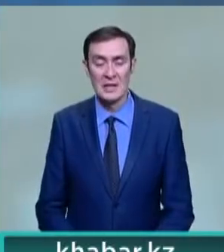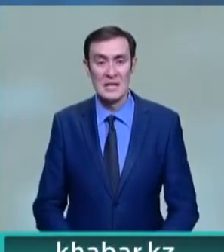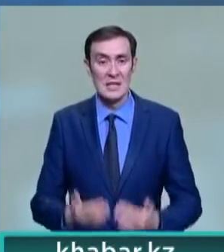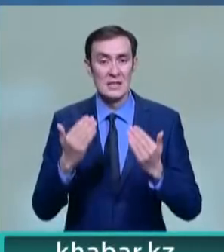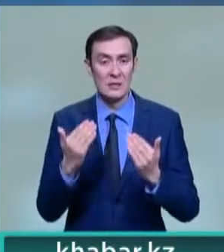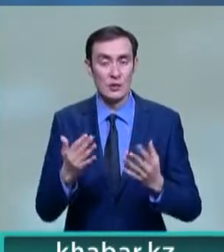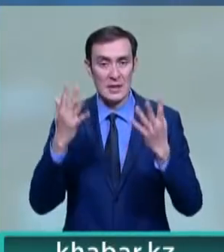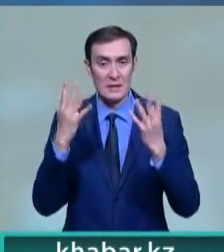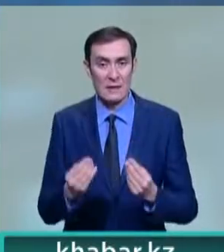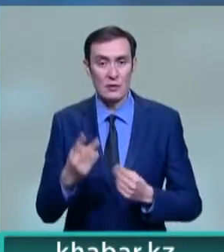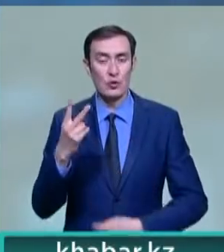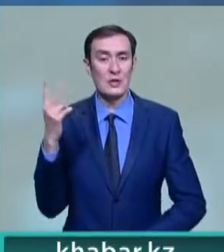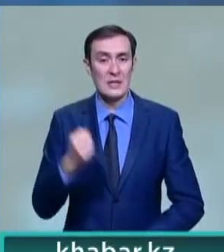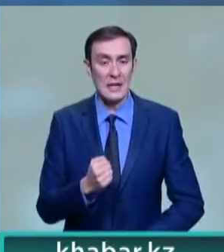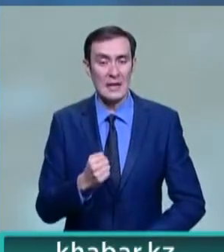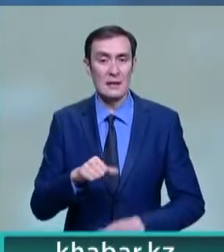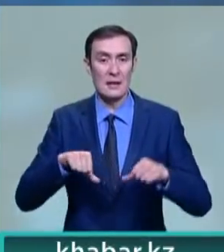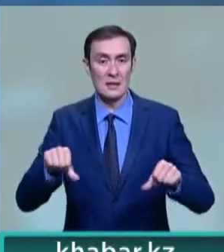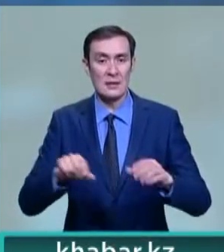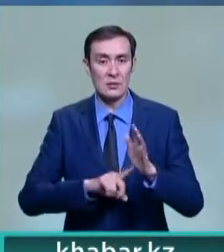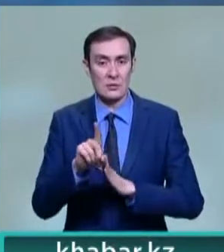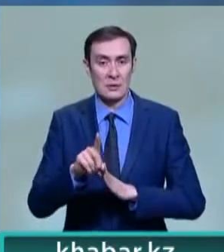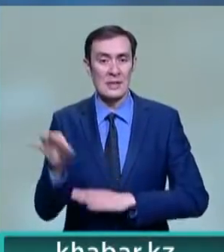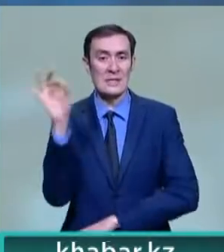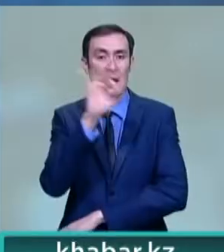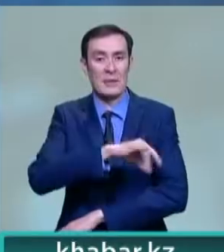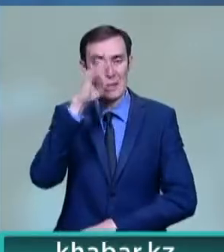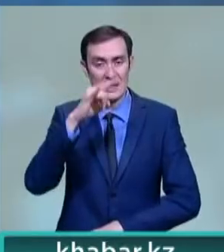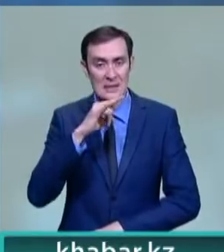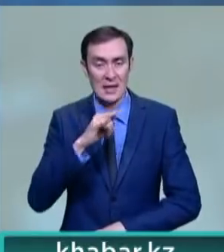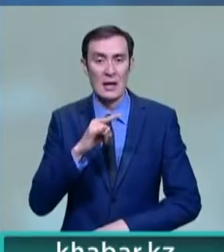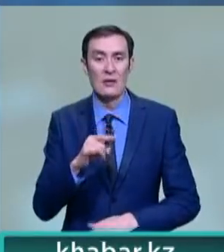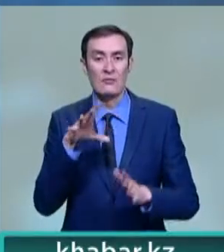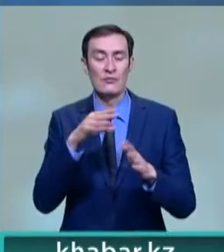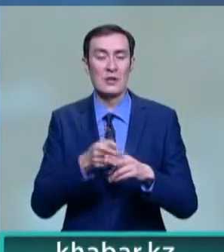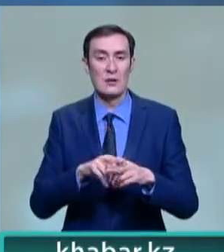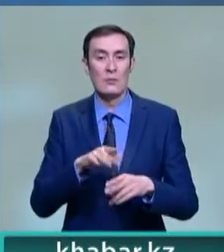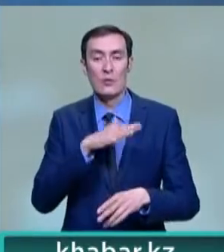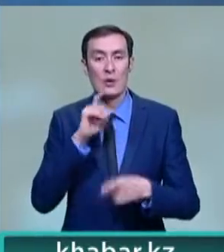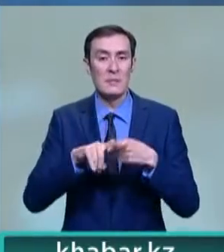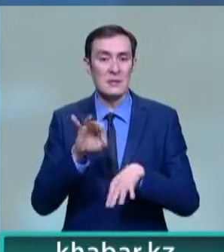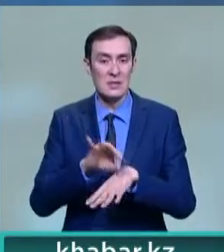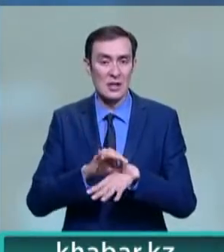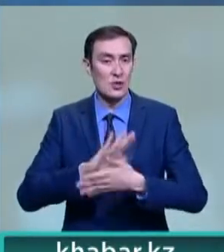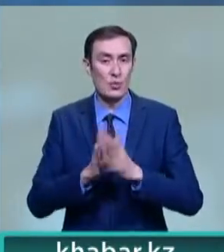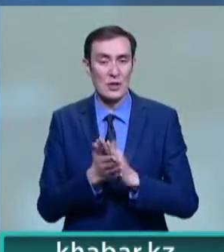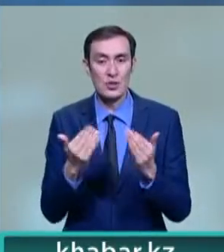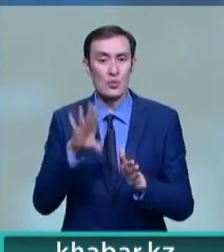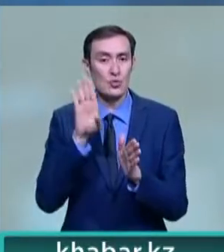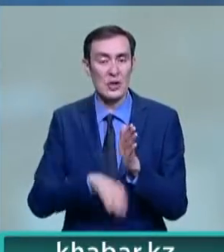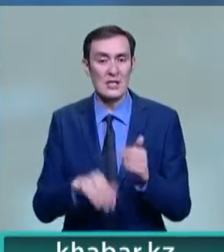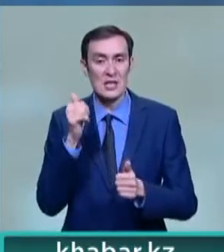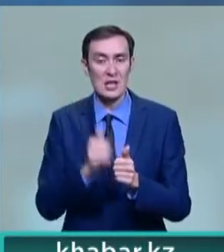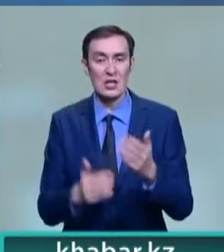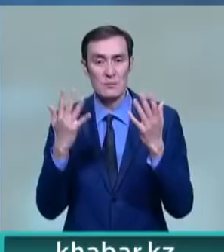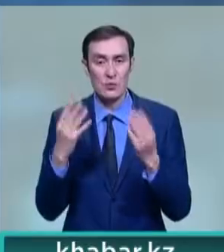С сегодняшнего дня двухнедельный локдаун вводят на западе страны. Регион в числе областей, где эпидемиологическая ситуация ухудшается